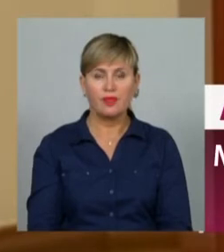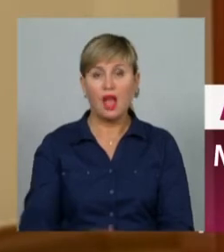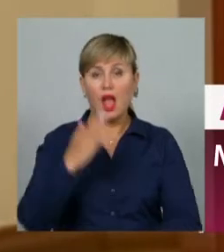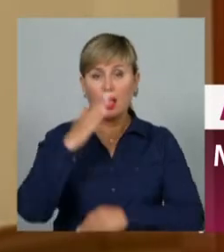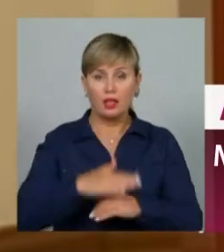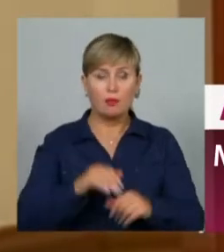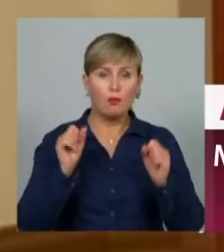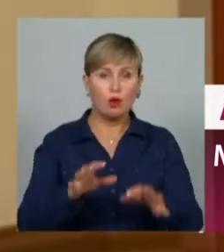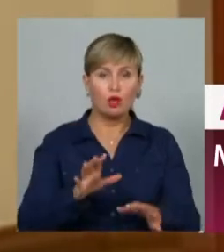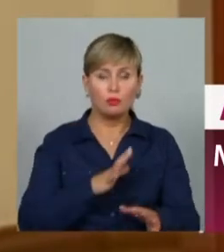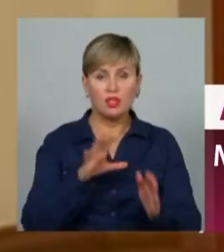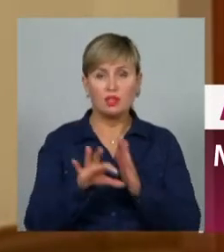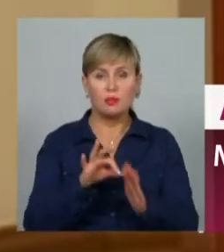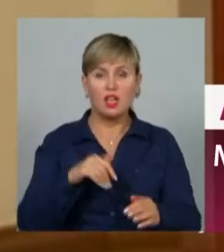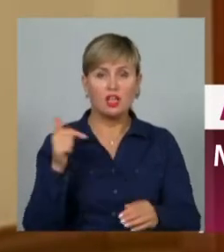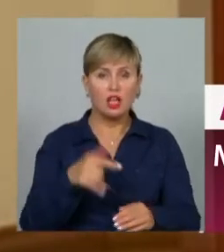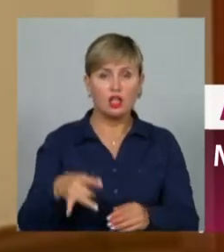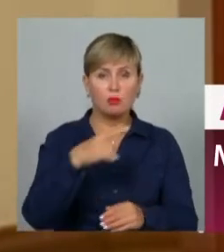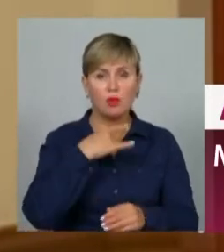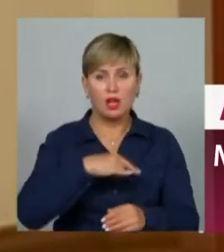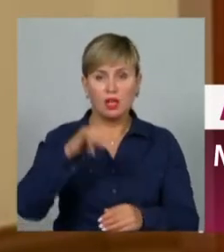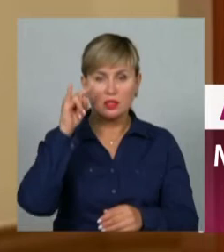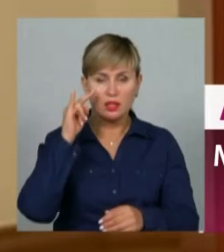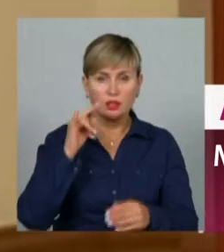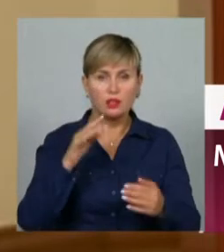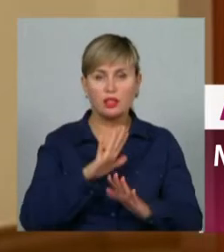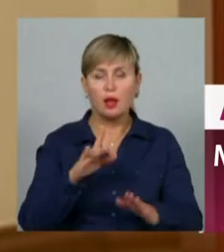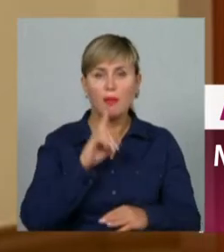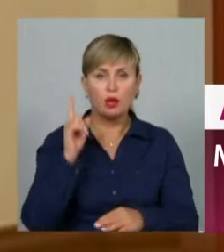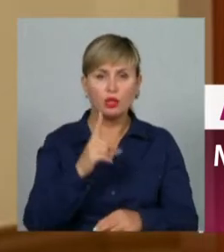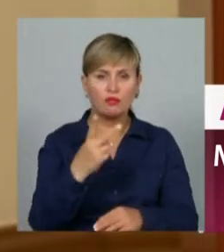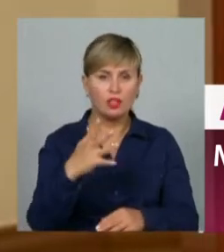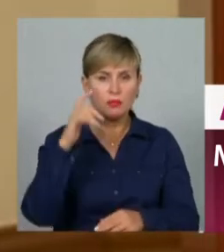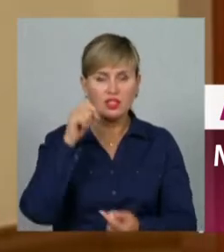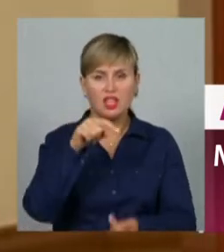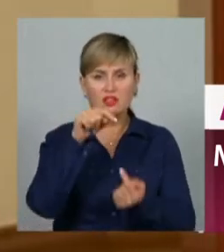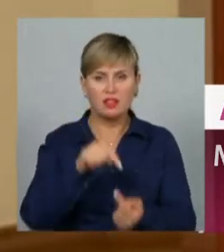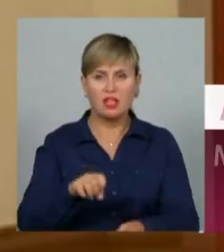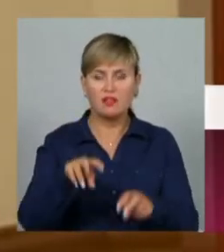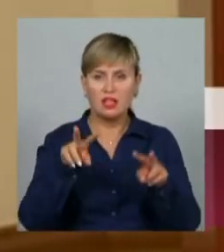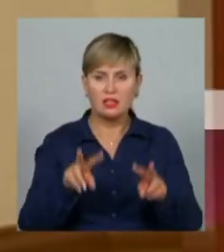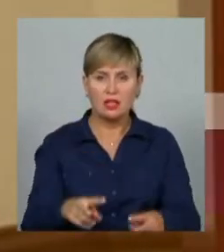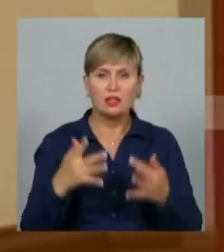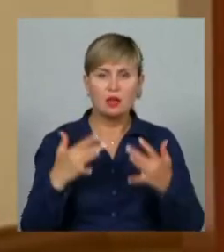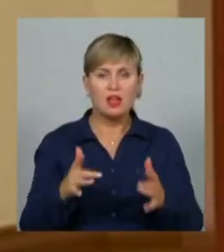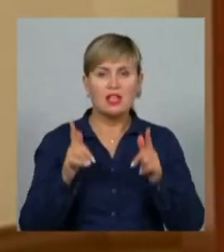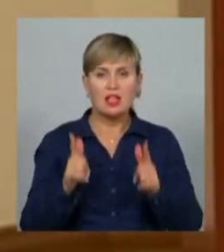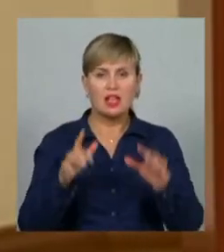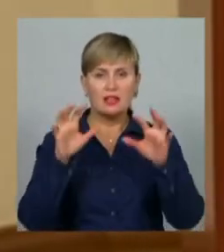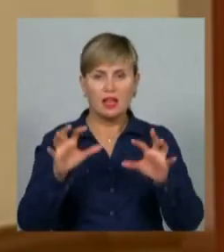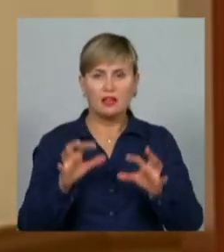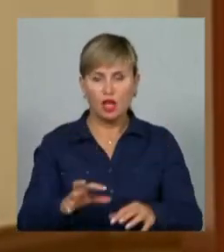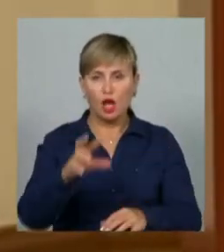Акимами могут быть избраны граждане Республики Казахстан не моложе 25 лет, соответствующие квалификационным требованиям согласно законодательству